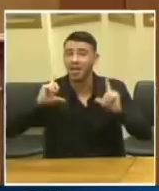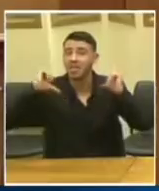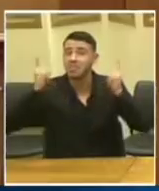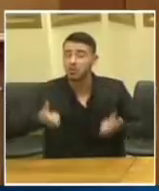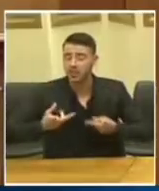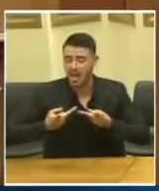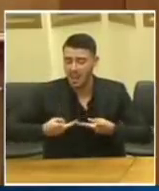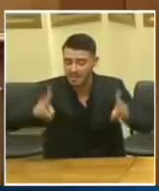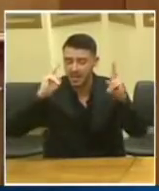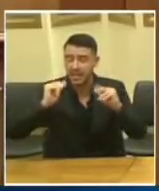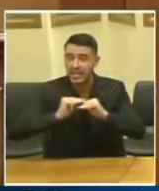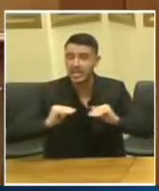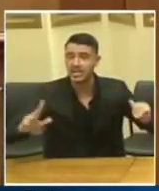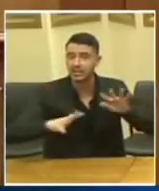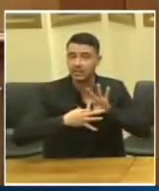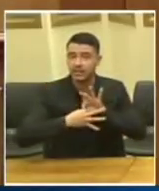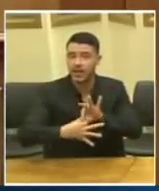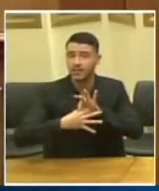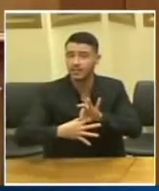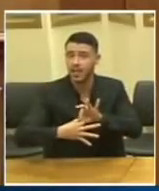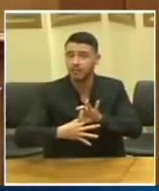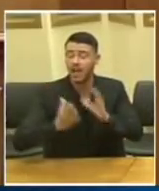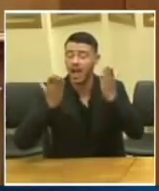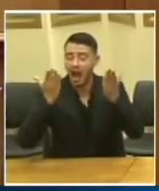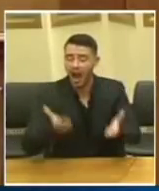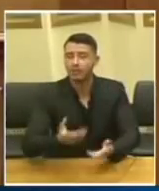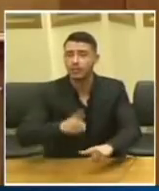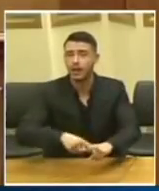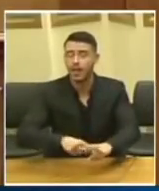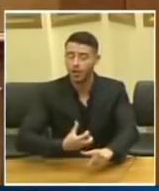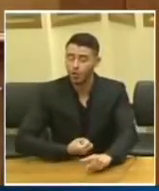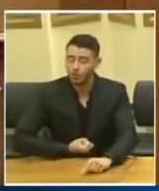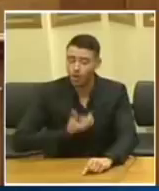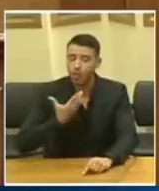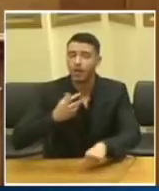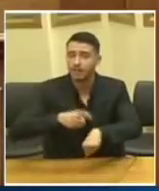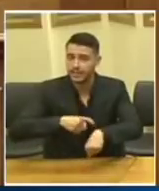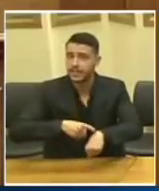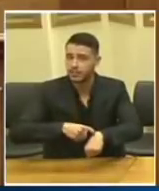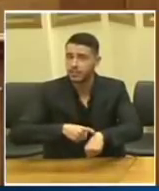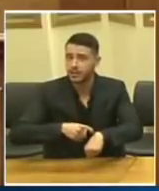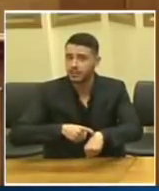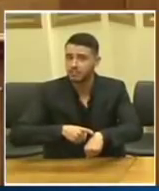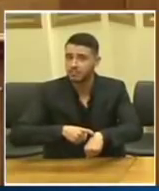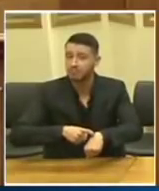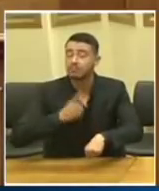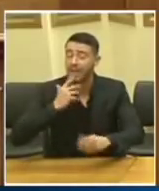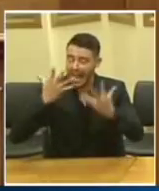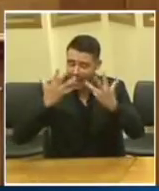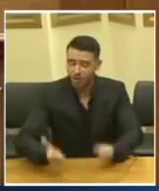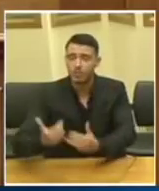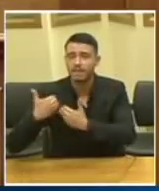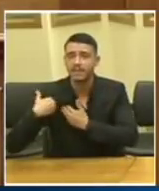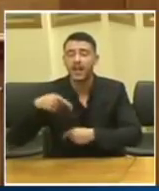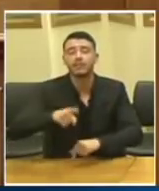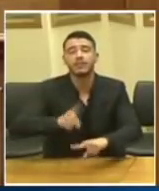και της συνεργασίας. Αυτή λοιπόν την Ελλάδα, εγώ αισθάνομαι ότι έχει ιστορική ευθύνη η εθνική αντιπροσωπεία για αυτή την Ελλάδα να